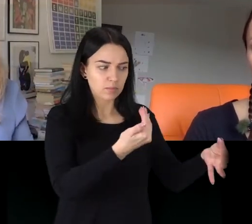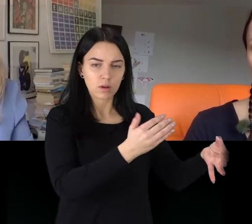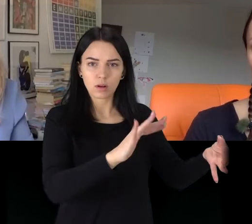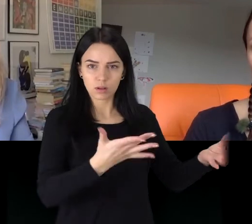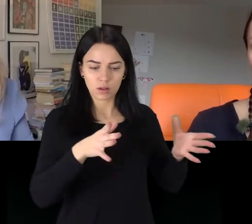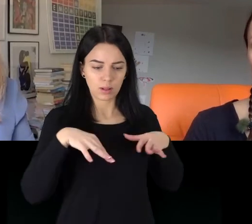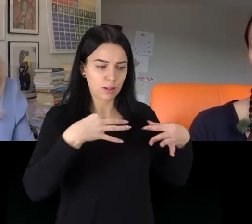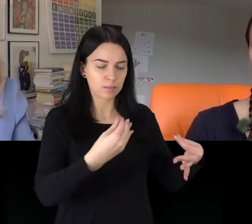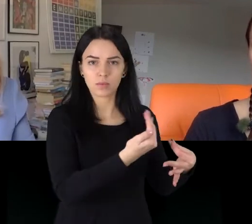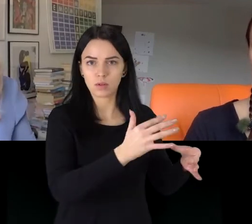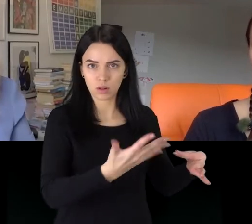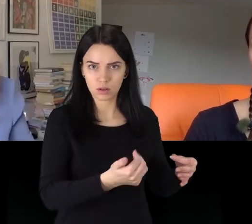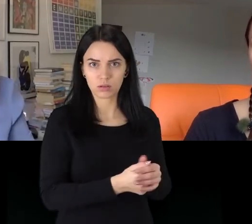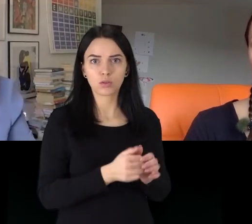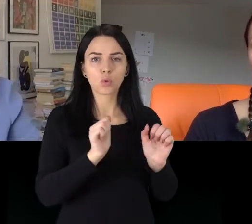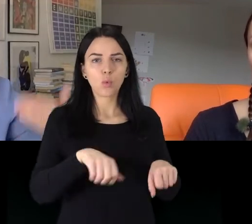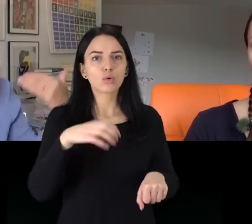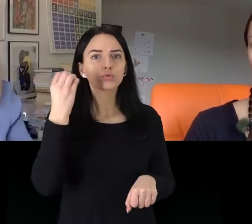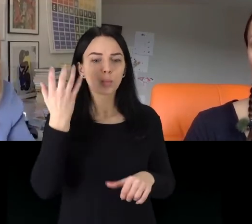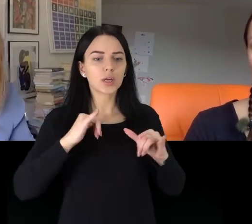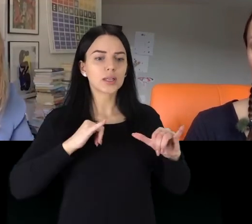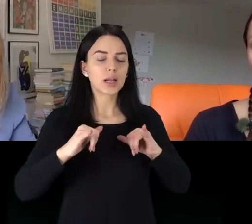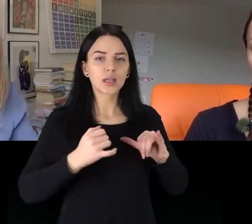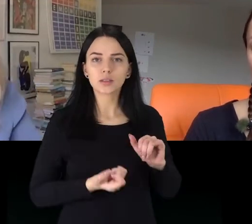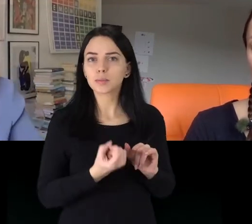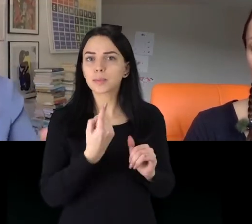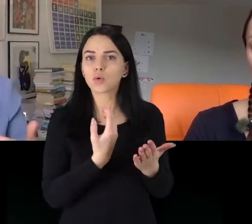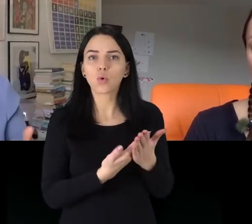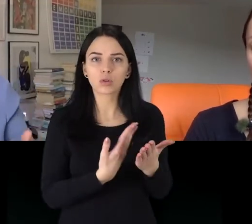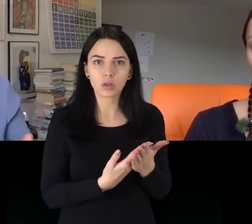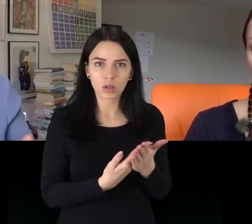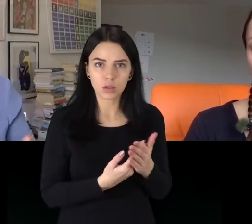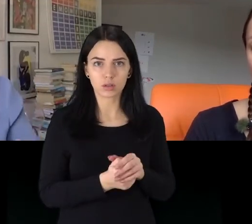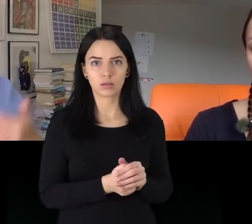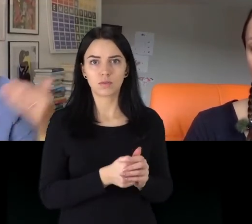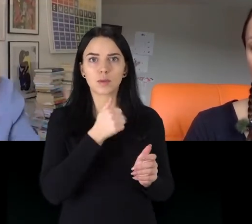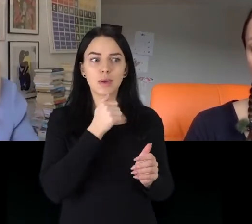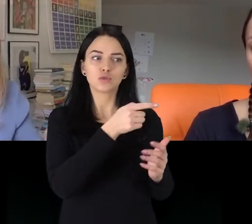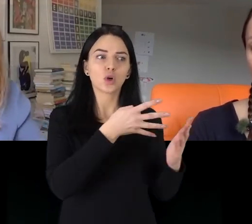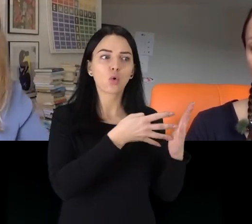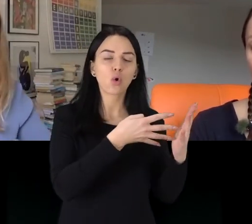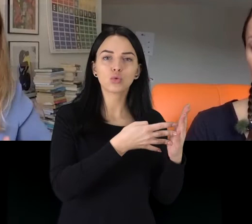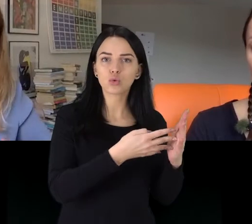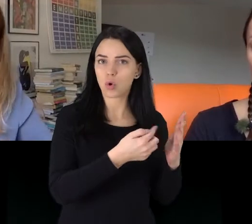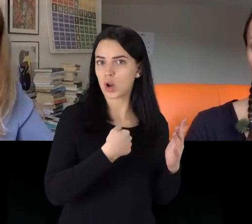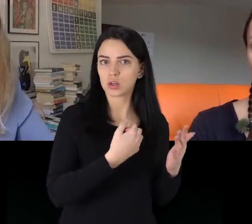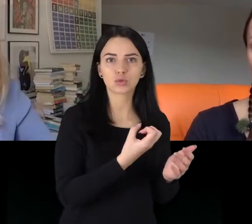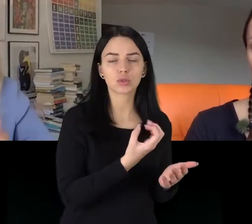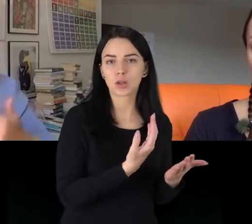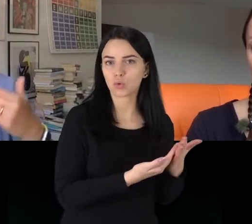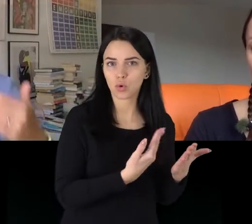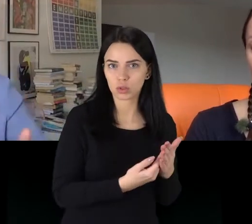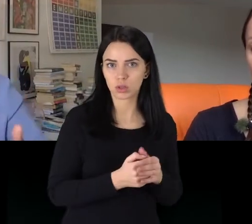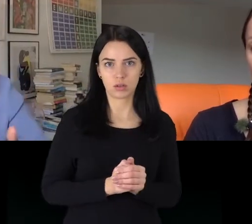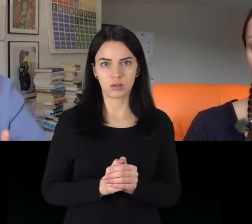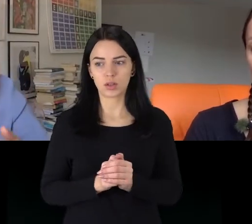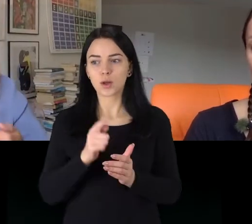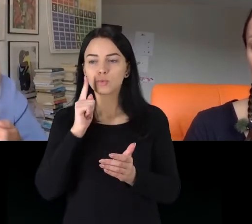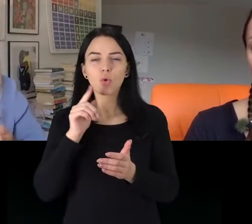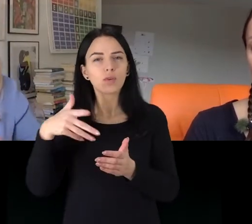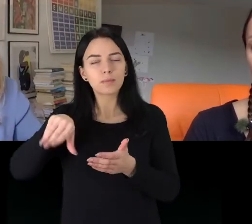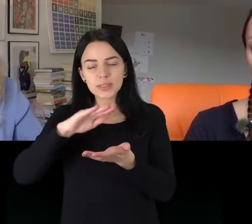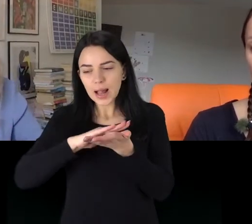lengviau, tada aš suprantu, kad štai šitas mano elgesys pareina iš čia, ne? Šita mano kontrolė iš čia, mano perfekcionizmas iš čia,